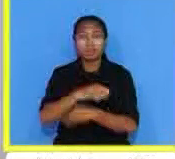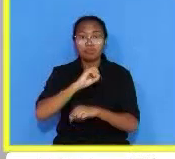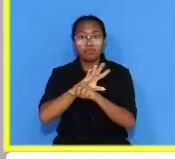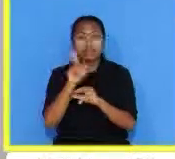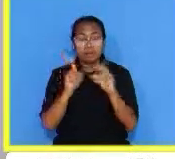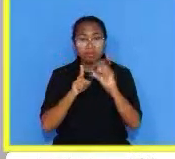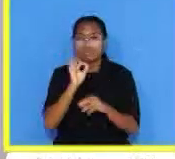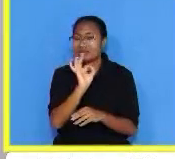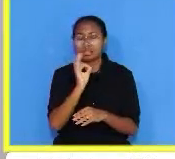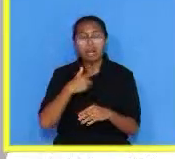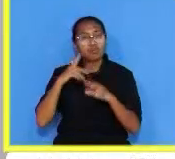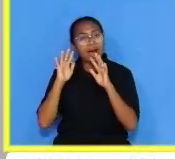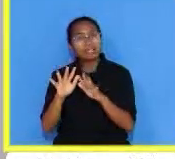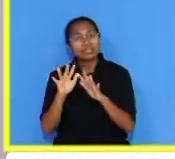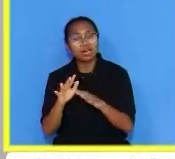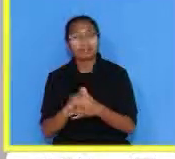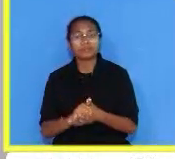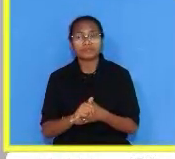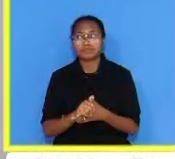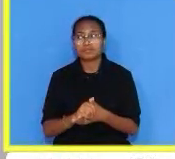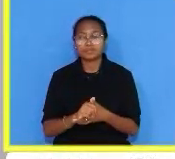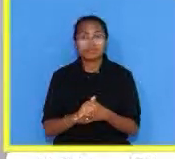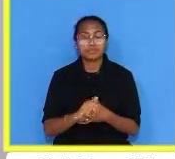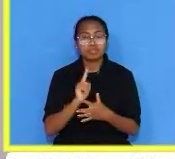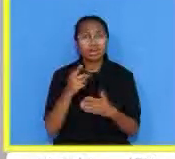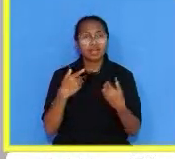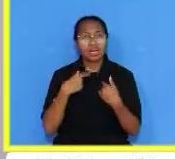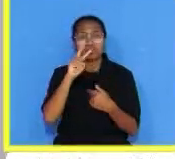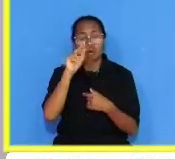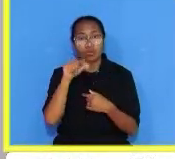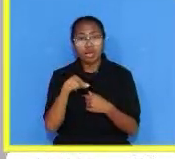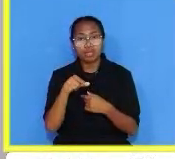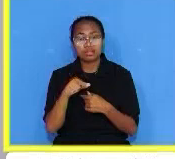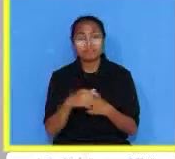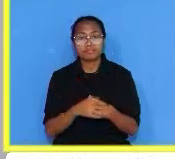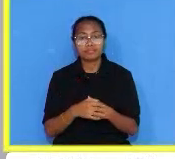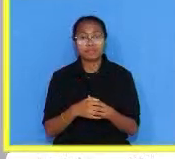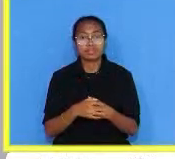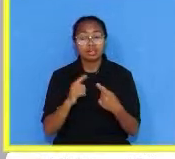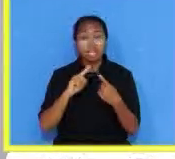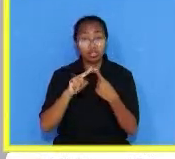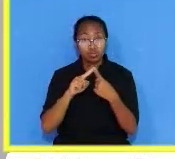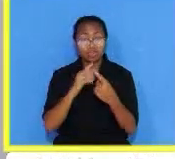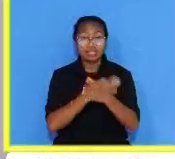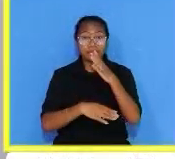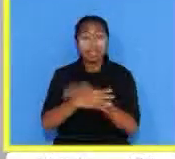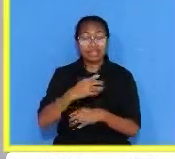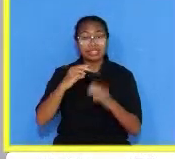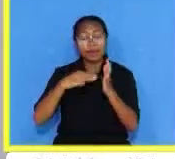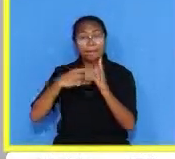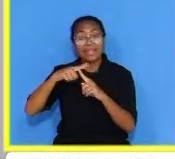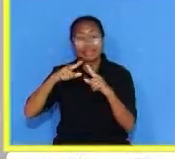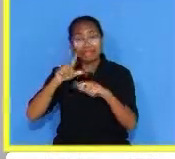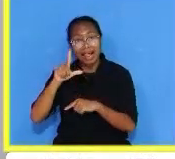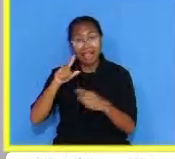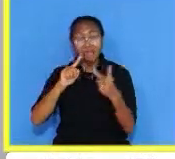tidak terlalu banyak ya. Setahu saya ada 2 orang, cuman satunya ada yang disabilitas mental, ada juga